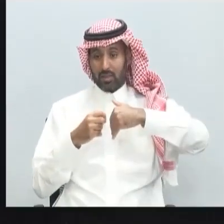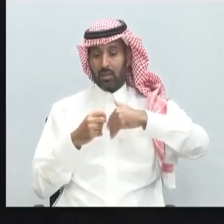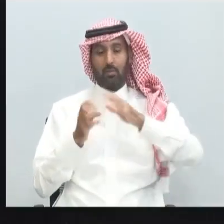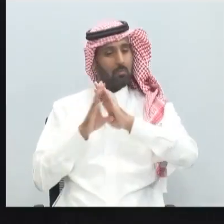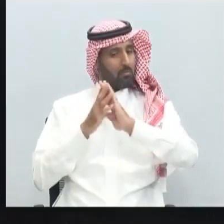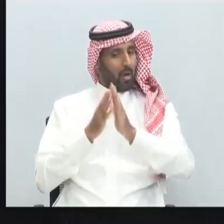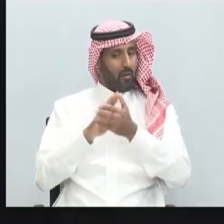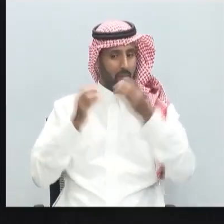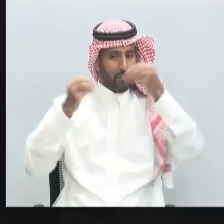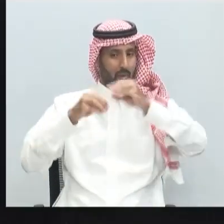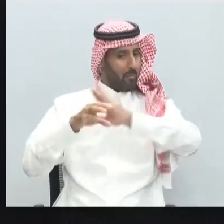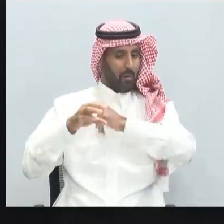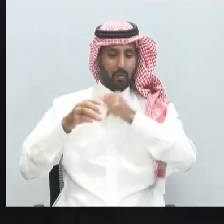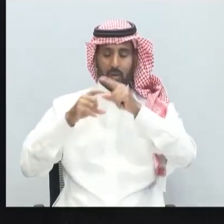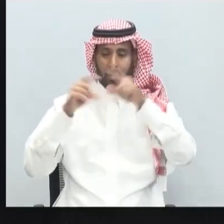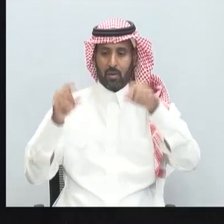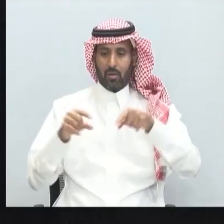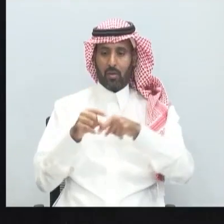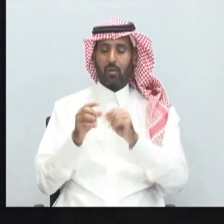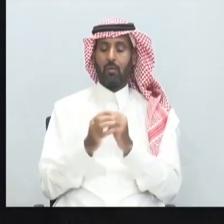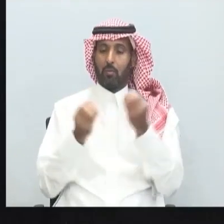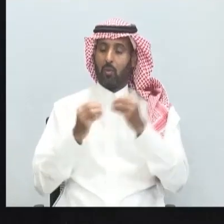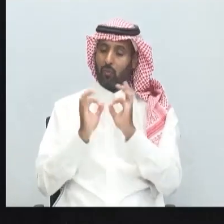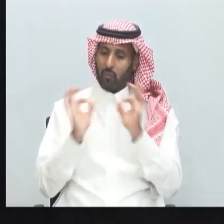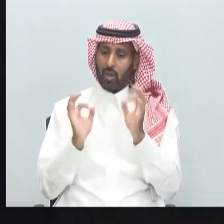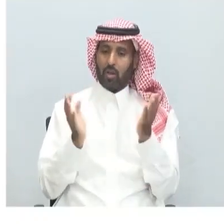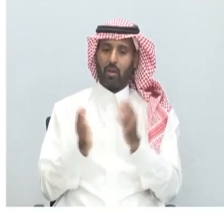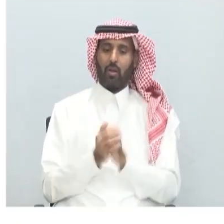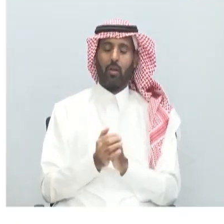معناه ان هذا المستوى الفرعي ممتلئ